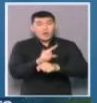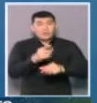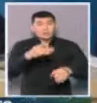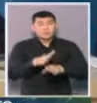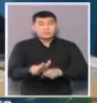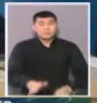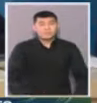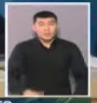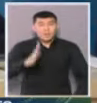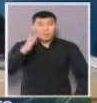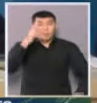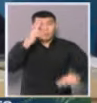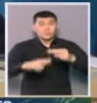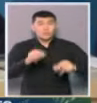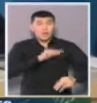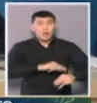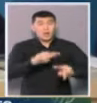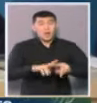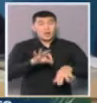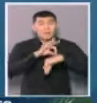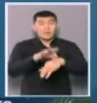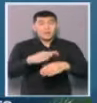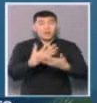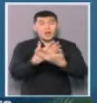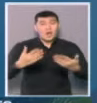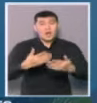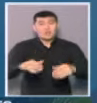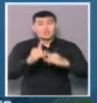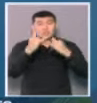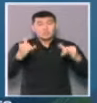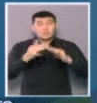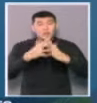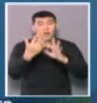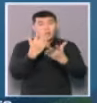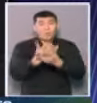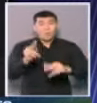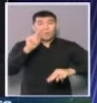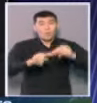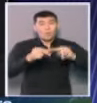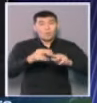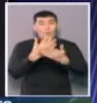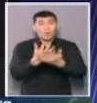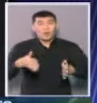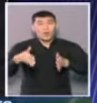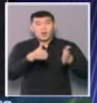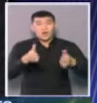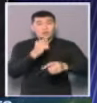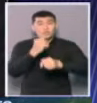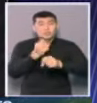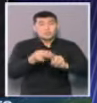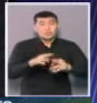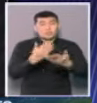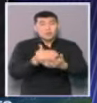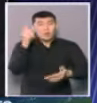и задачи. Будут завершены работы по проведению инфраструктуры в селах, работы по капитальному ремонту внутрипоселковых дорог в